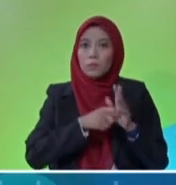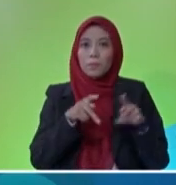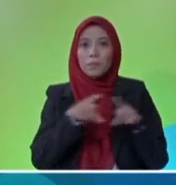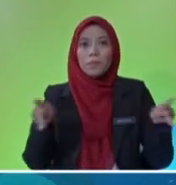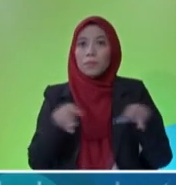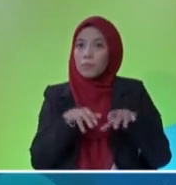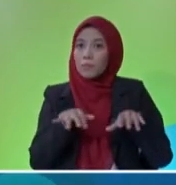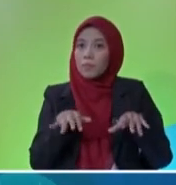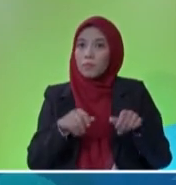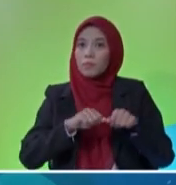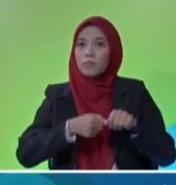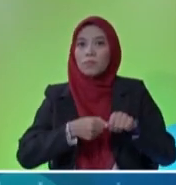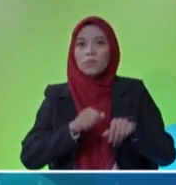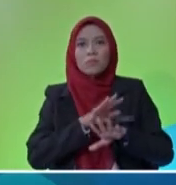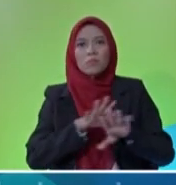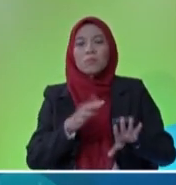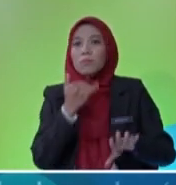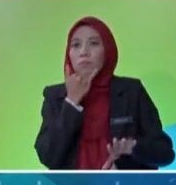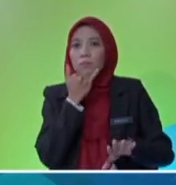aktifkan nomor 9999